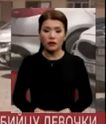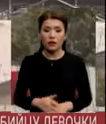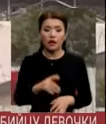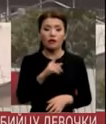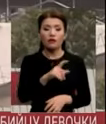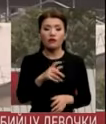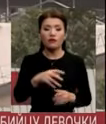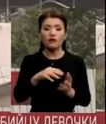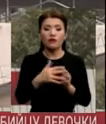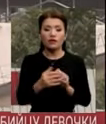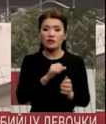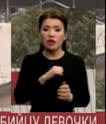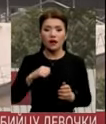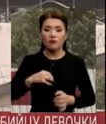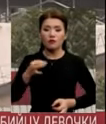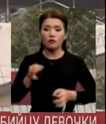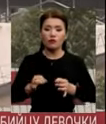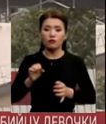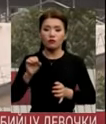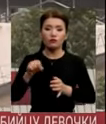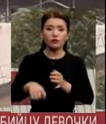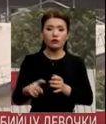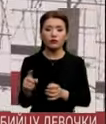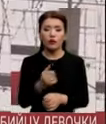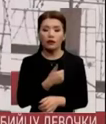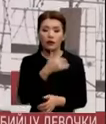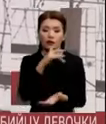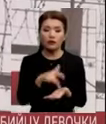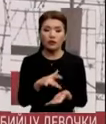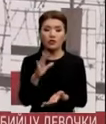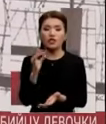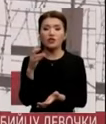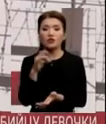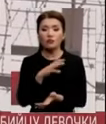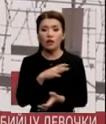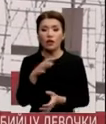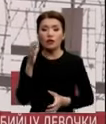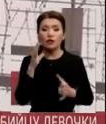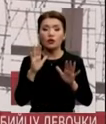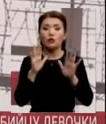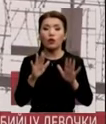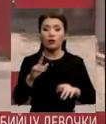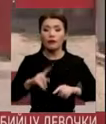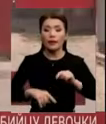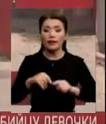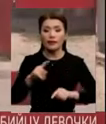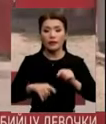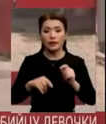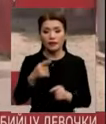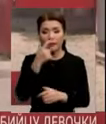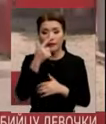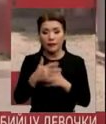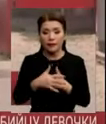Односельчане пытались устроить самосуд над подсудимым, поэтому заседание проходило в шымкентском СИЗО, а на слушание запустили только близких родственников